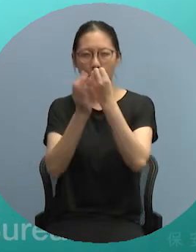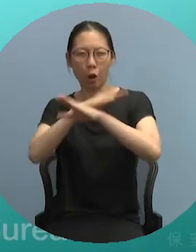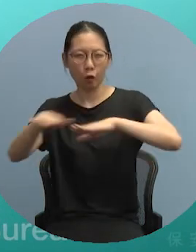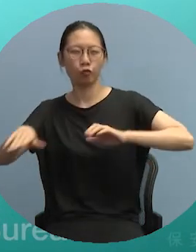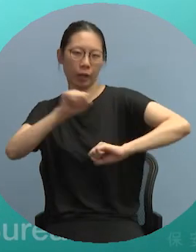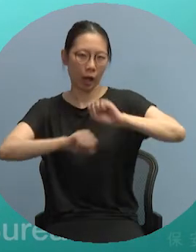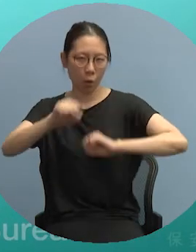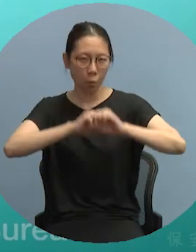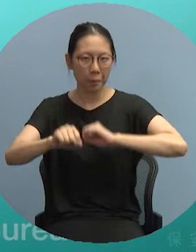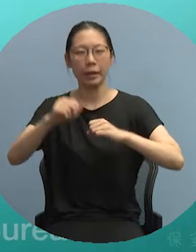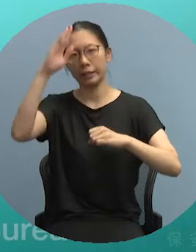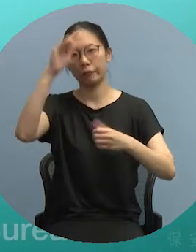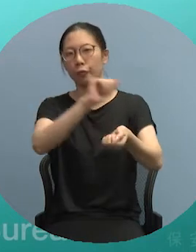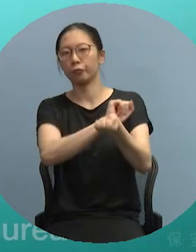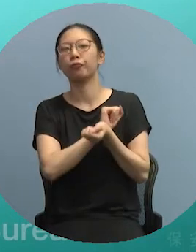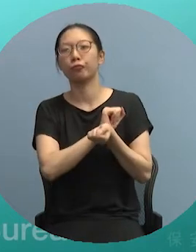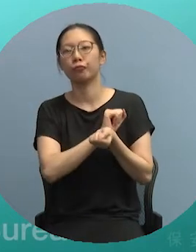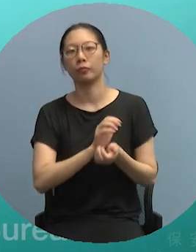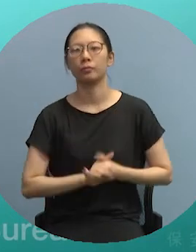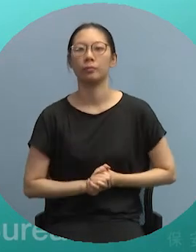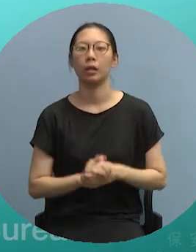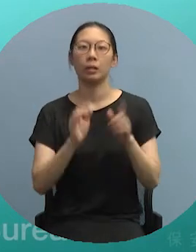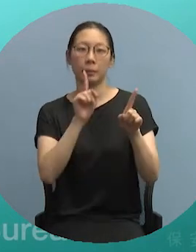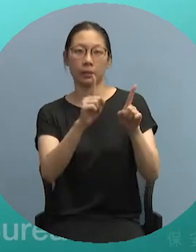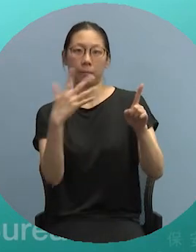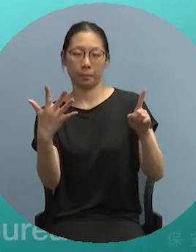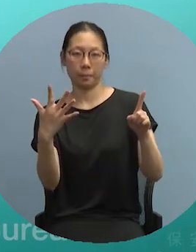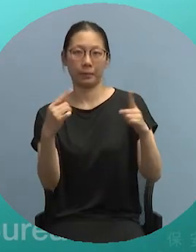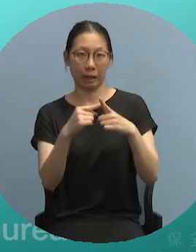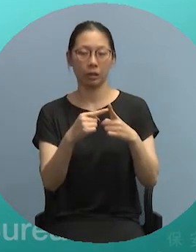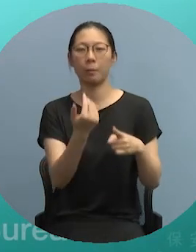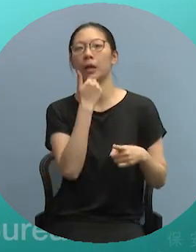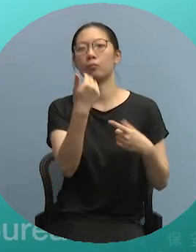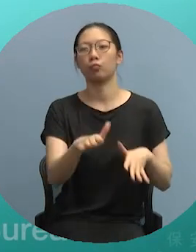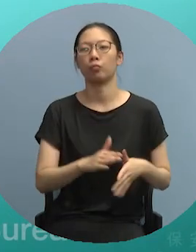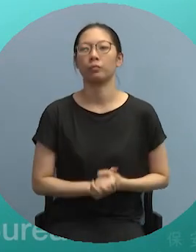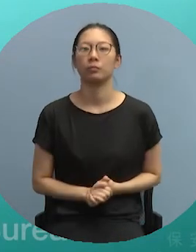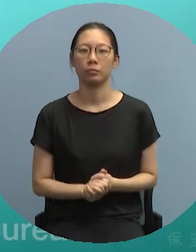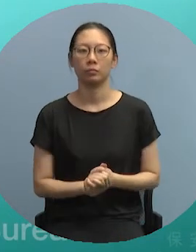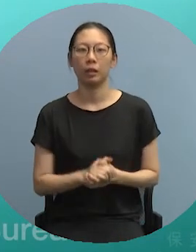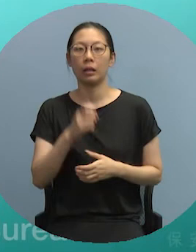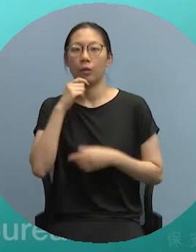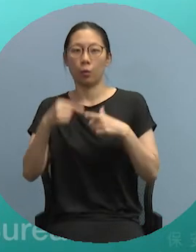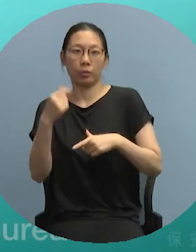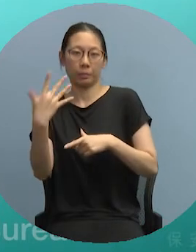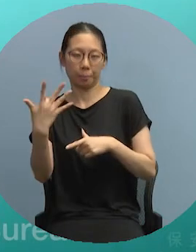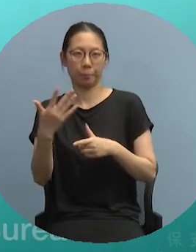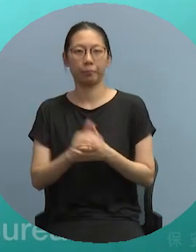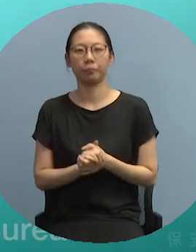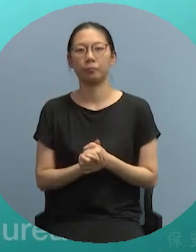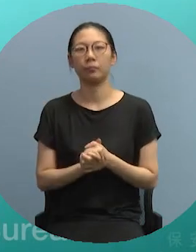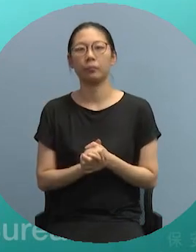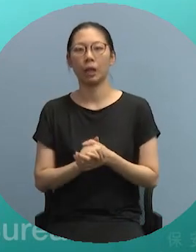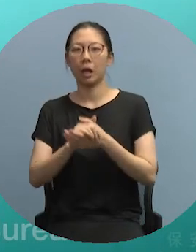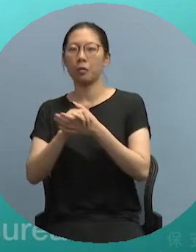行為或者活動而被警方拘捕，當中115人咧係已經被檢控。另外有5間公司亦都